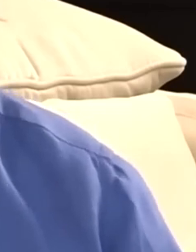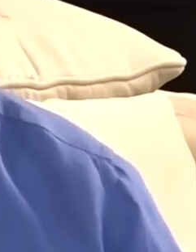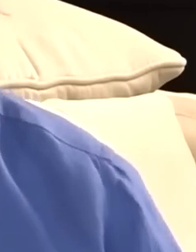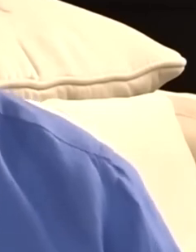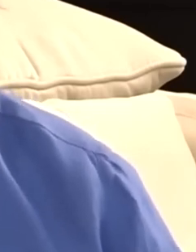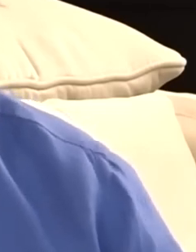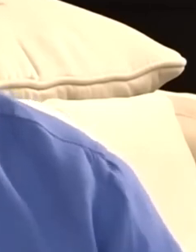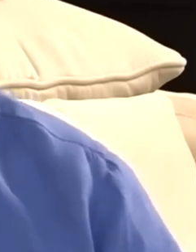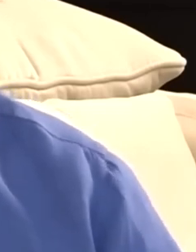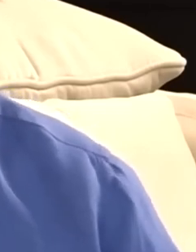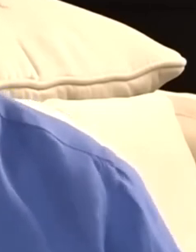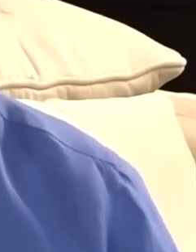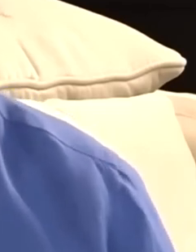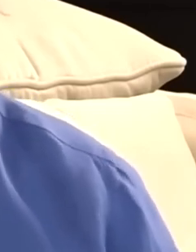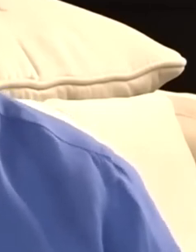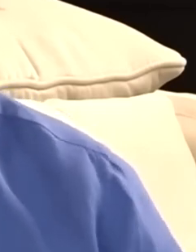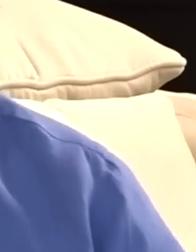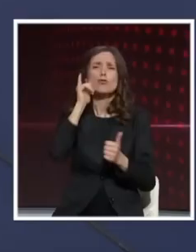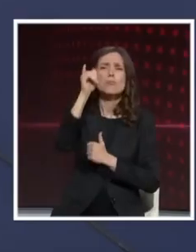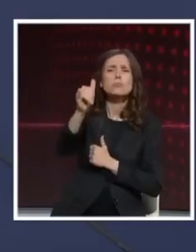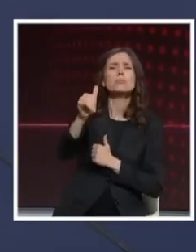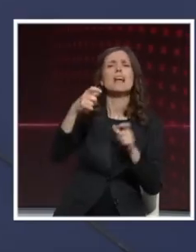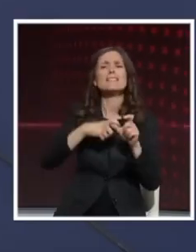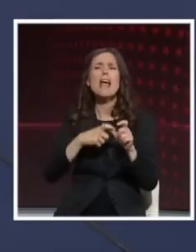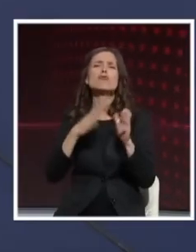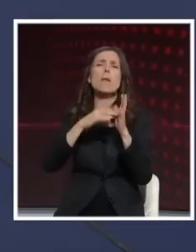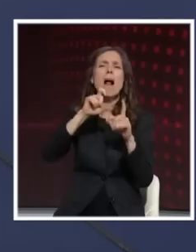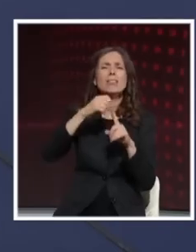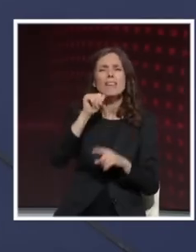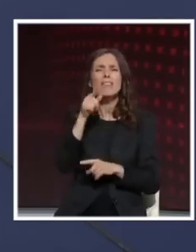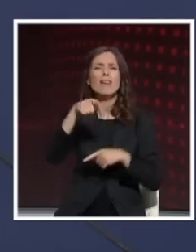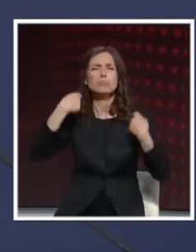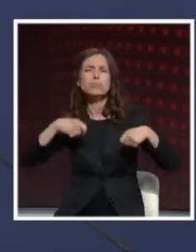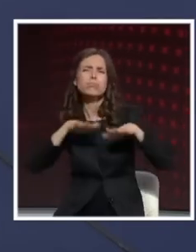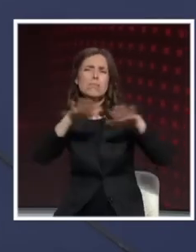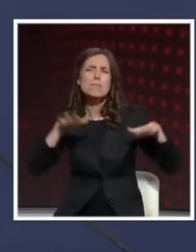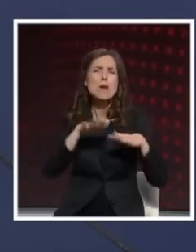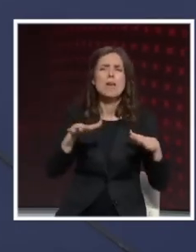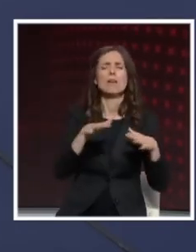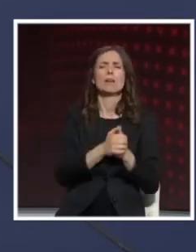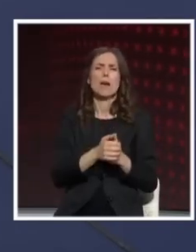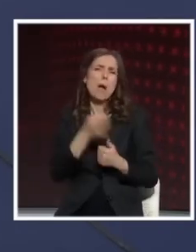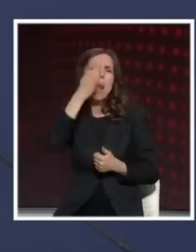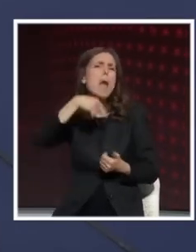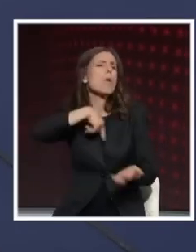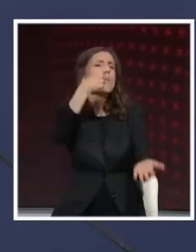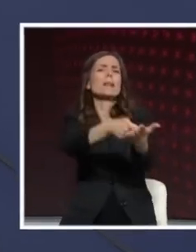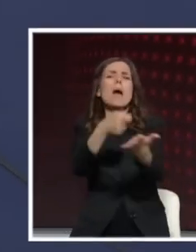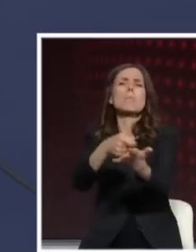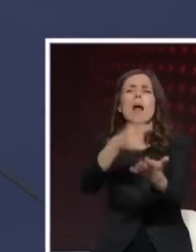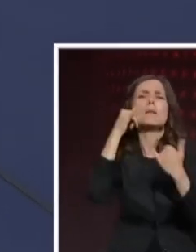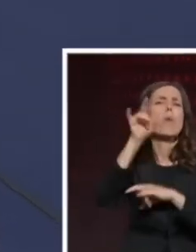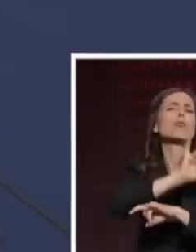da se ide na ljetovanja, da se spava po skupim hotelima. Hajde lepo svima to da platimo, niko ništa da ne radi, samo da vidimo dakle.